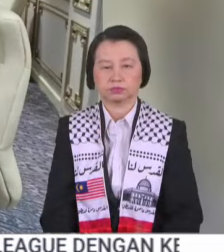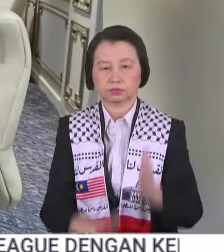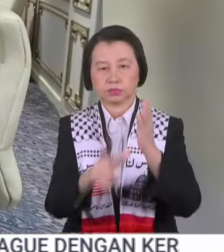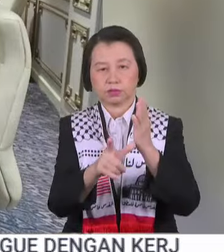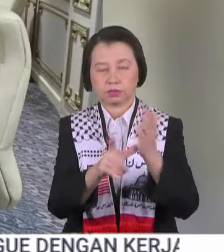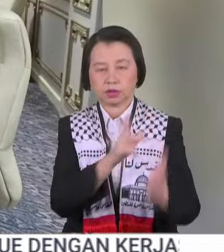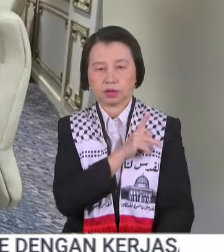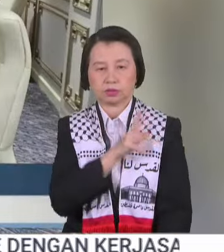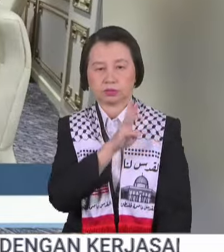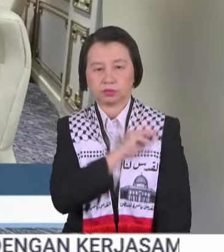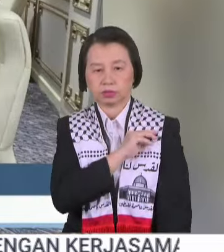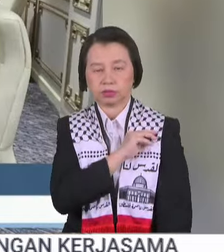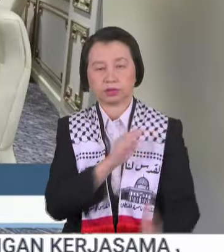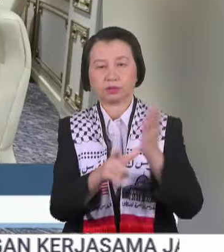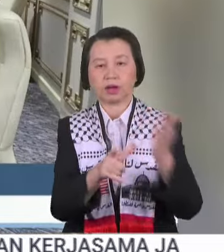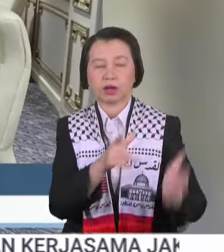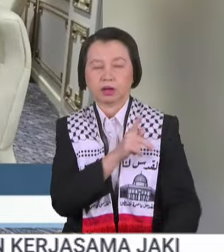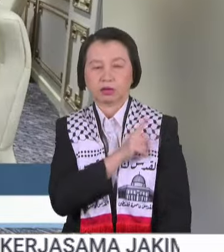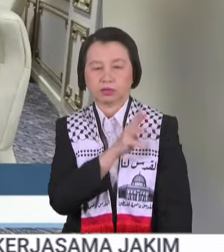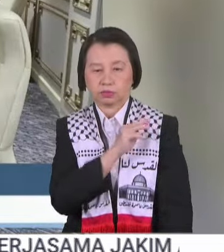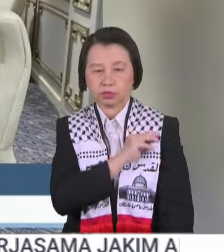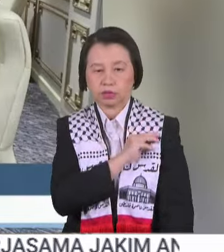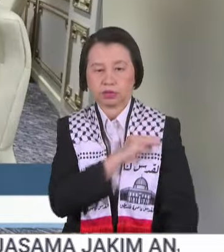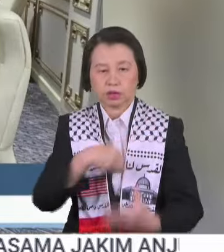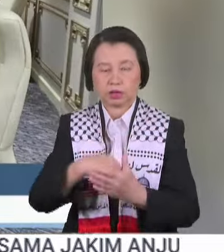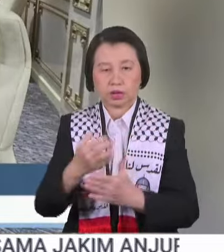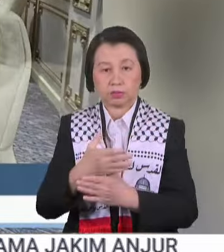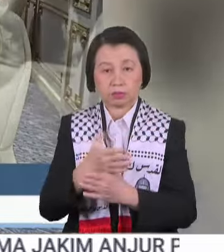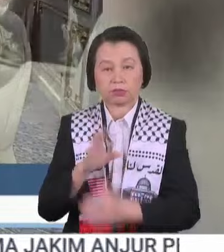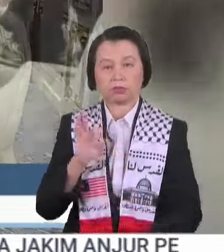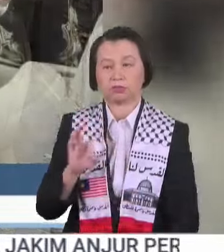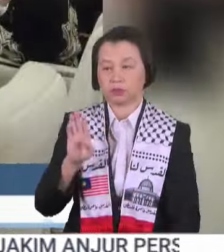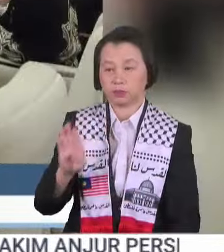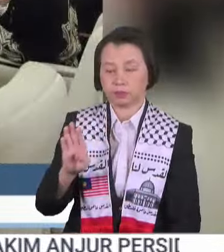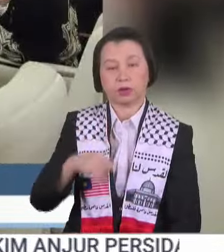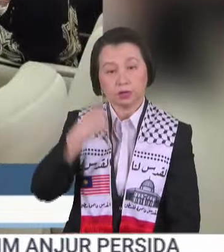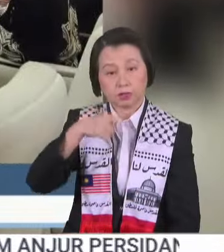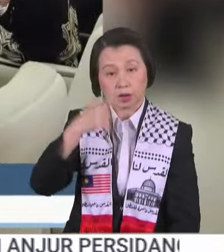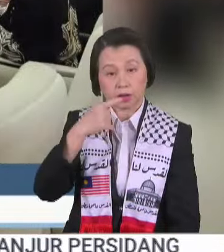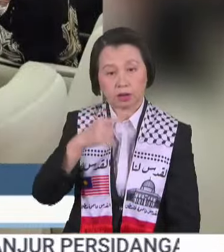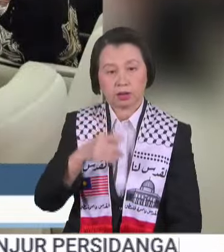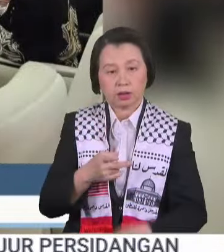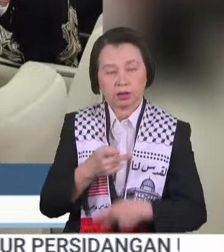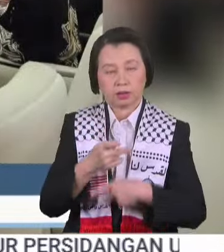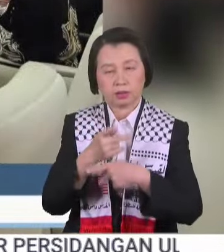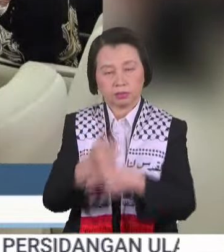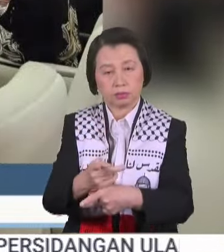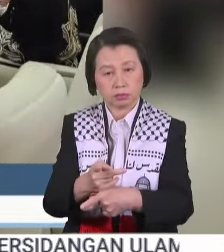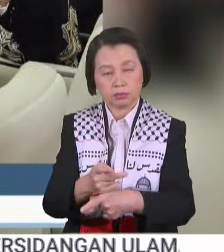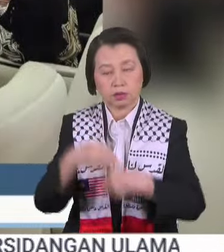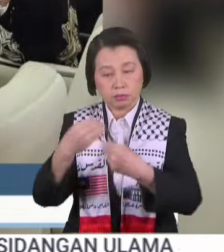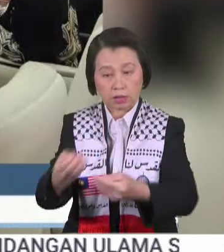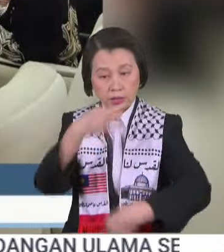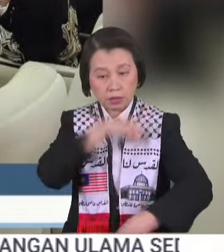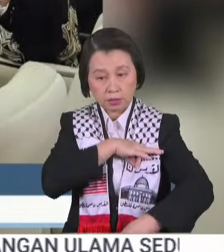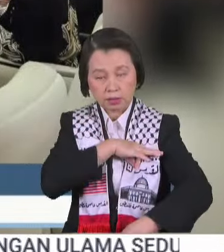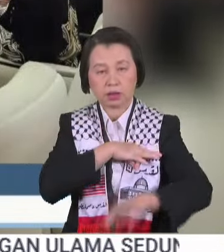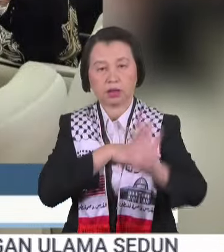Timbalan Premier Dato' Amar Dr. Sim Kuih Hian dalam perkongsian di Facebook berkata dana tersebut telah memberi manfaat kepada